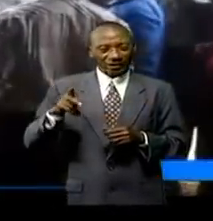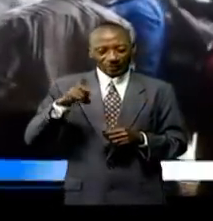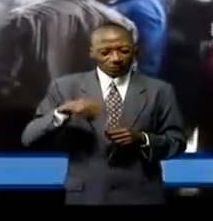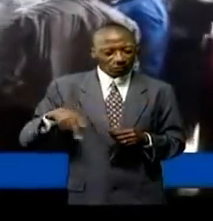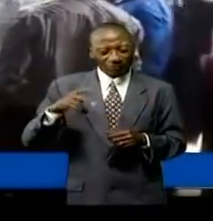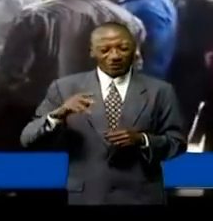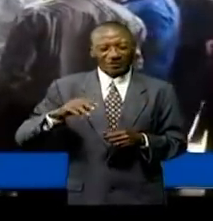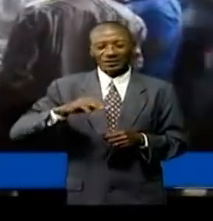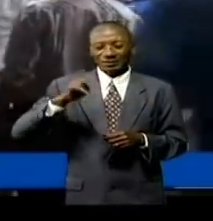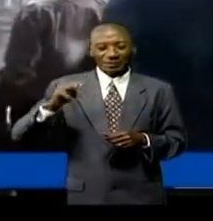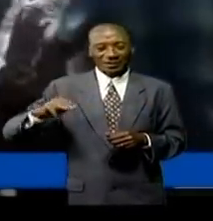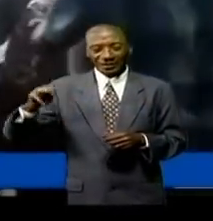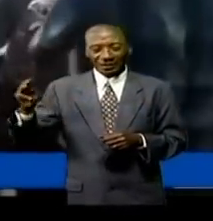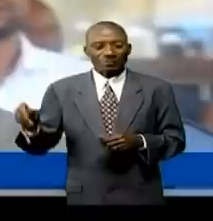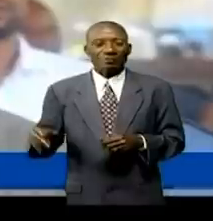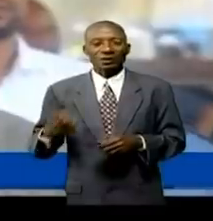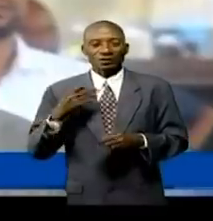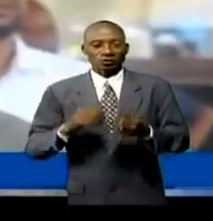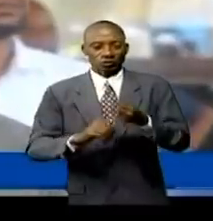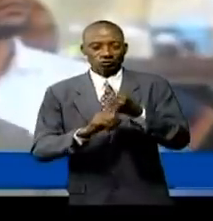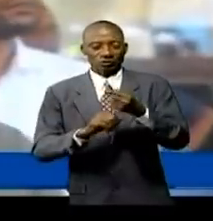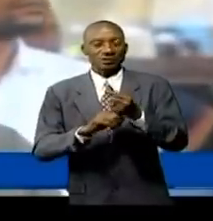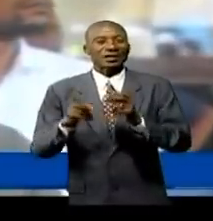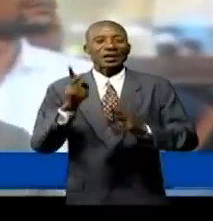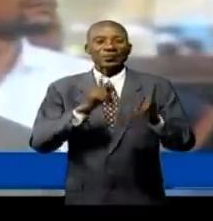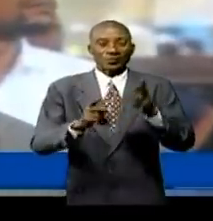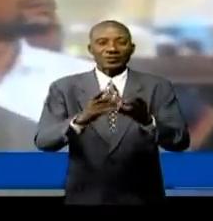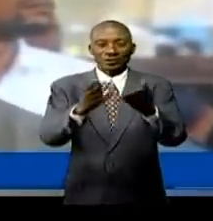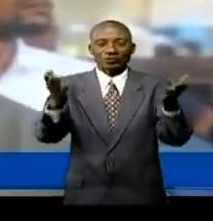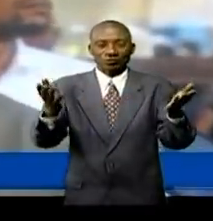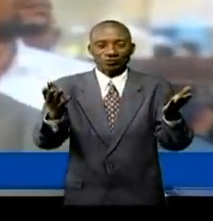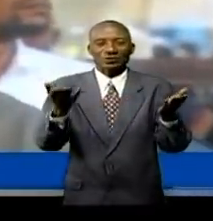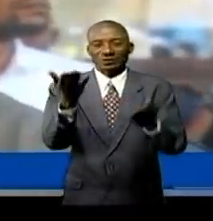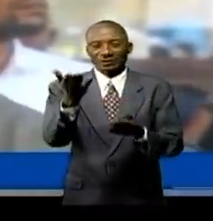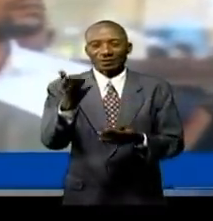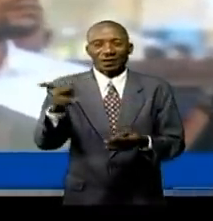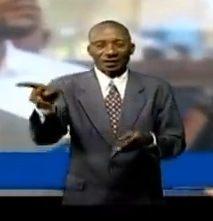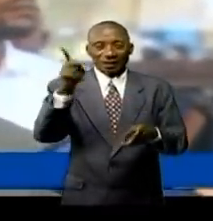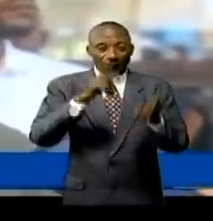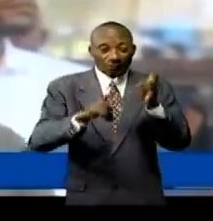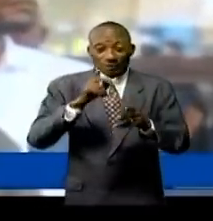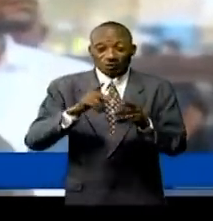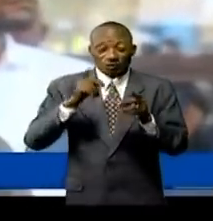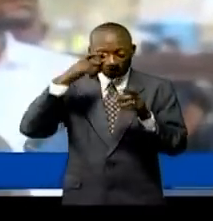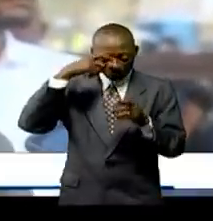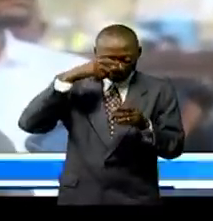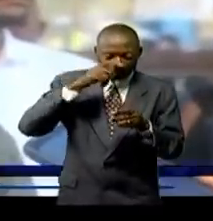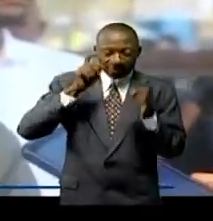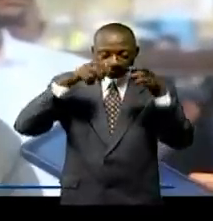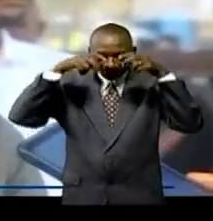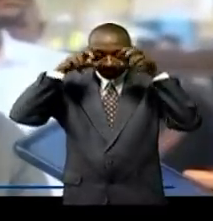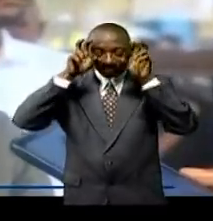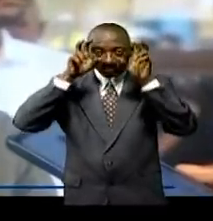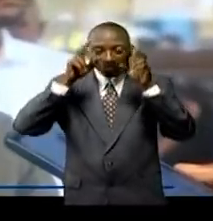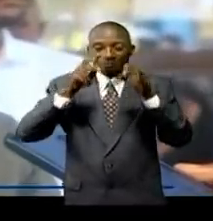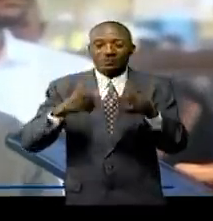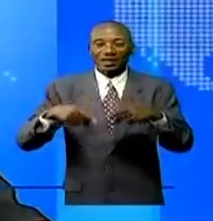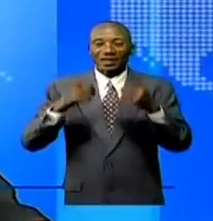l'exécutif provincial, a appelé la population à la vigilance face aux messages des ennemis de la